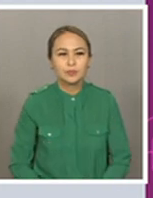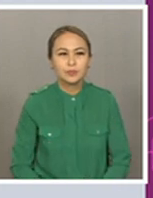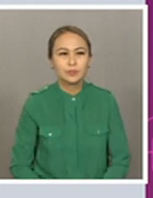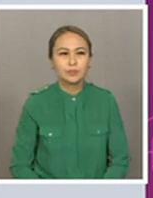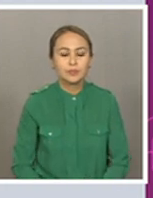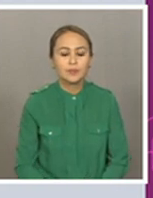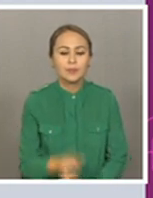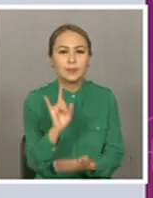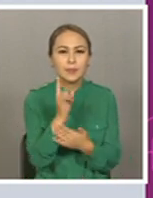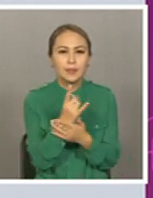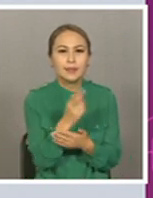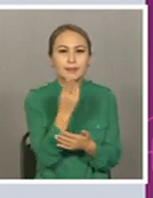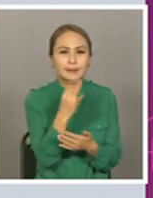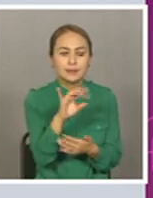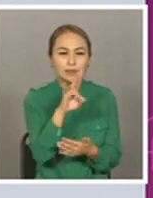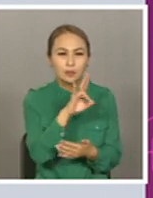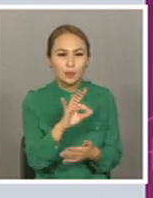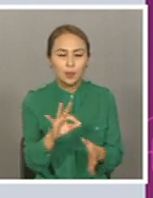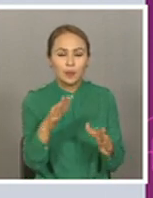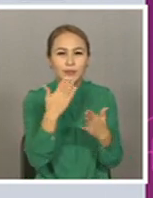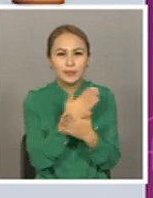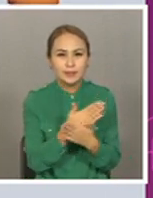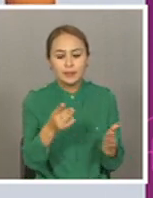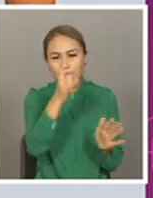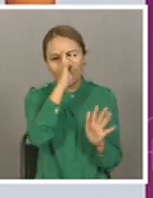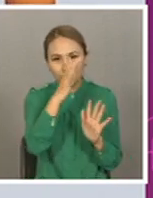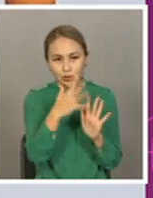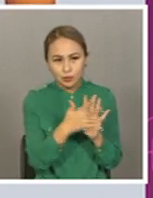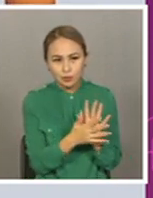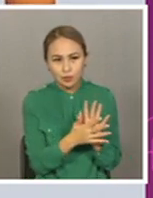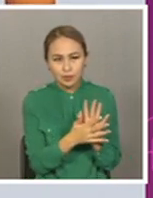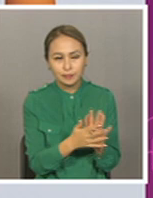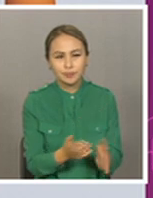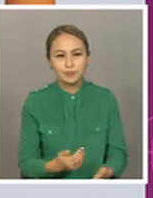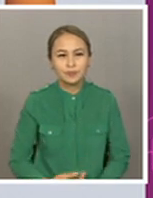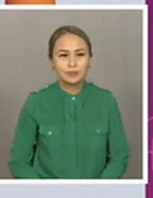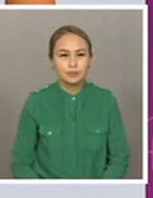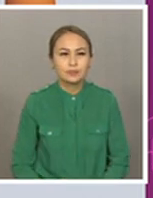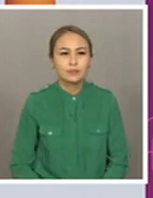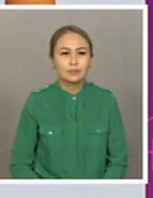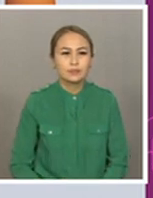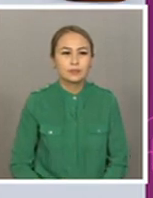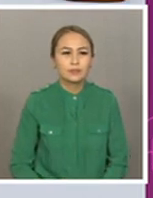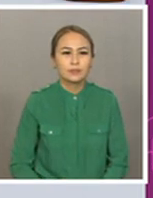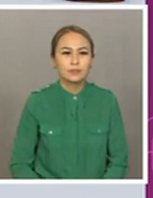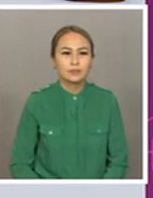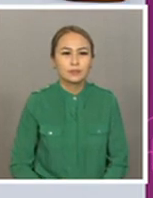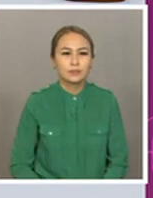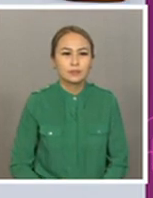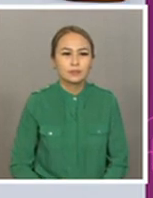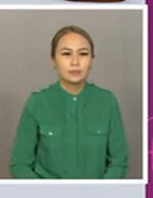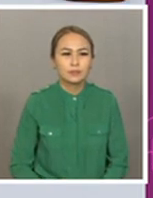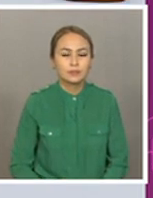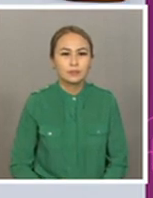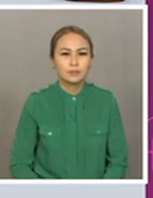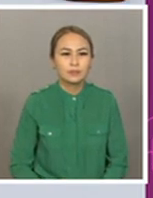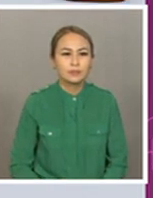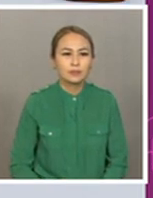Сәби, Дино, сендерге енді түсінікті ме? Иә!